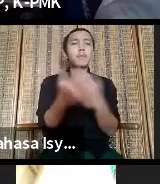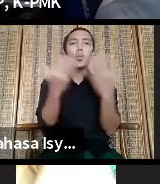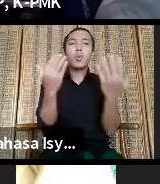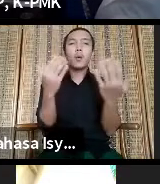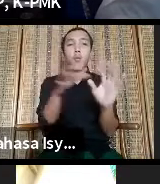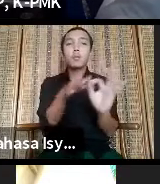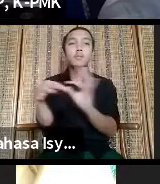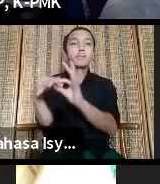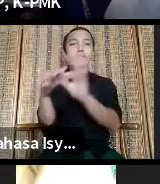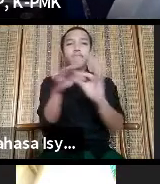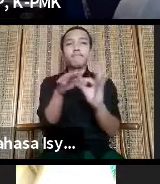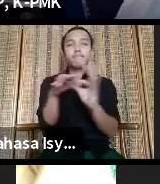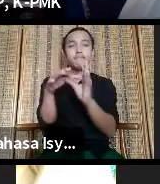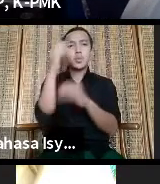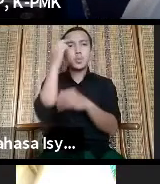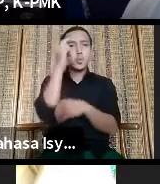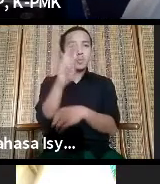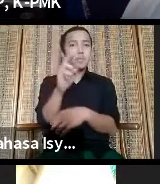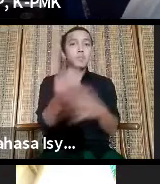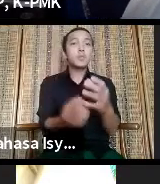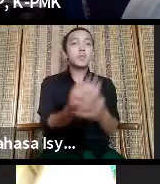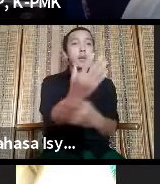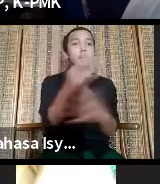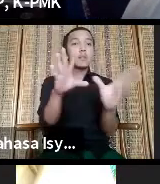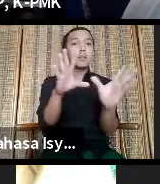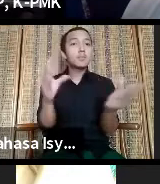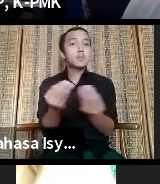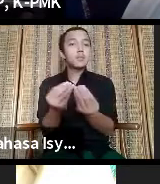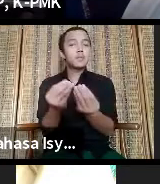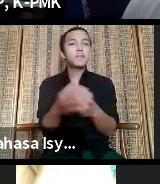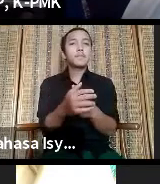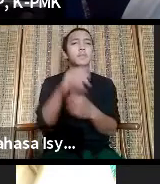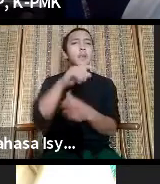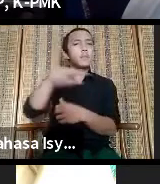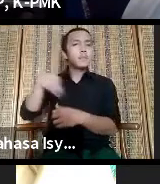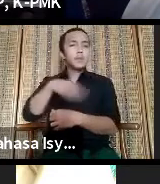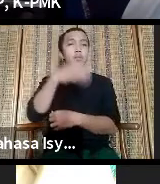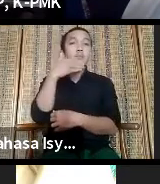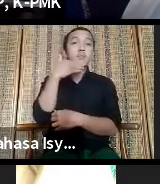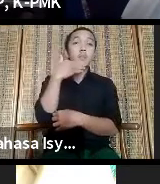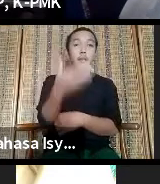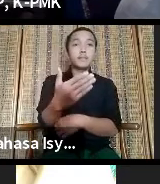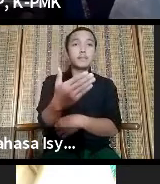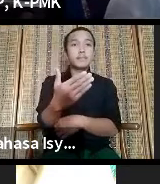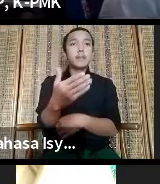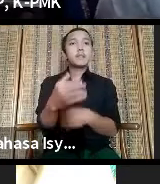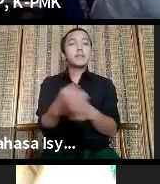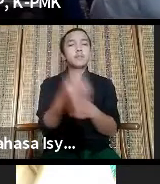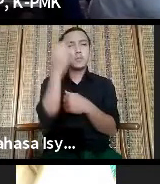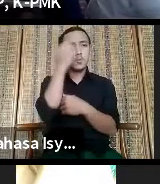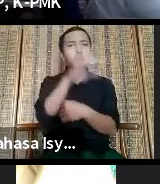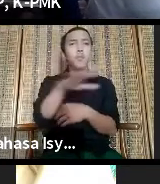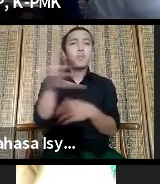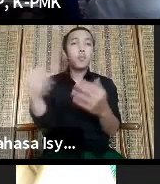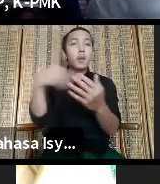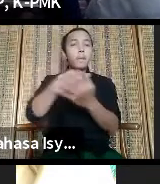untuk mewujudkan inklusi. Kami juga mengucapkan terima kasih kepada seluruh peserta yang telah